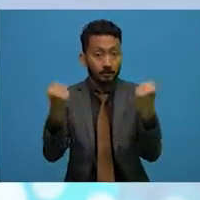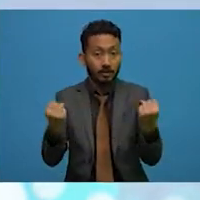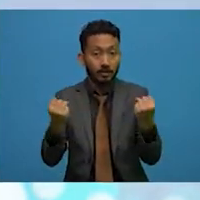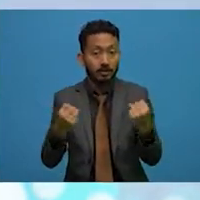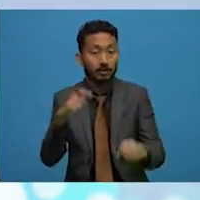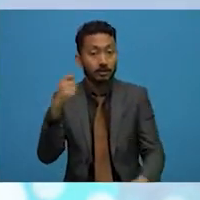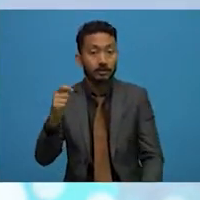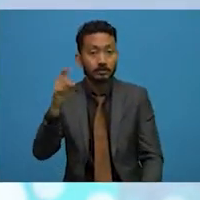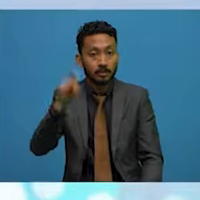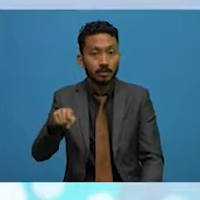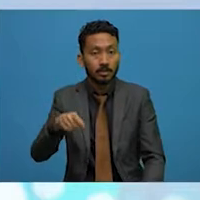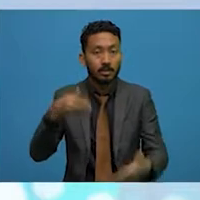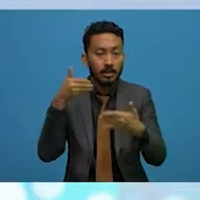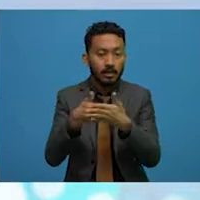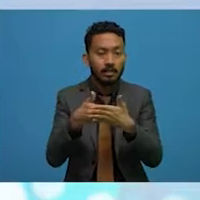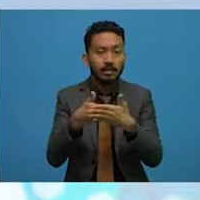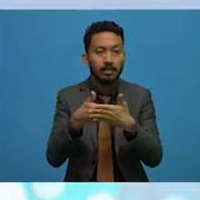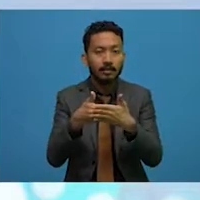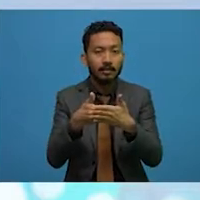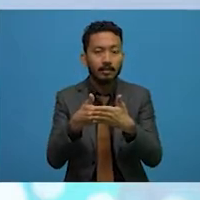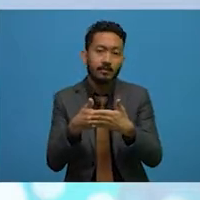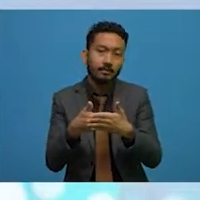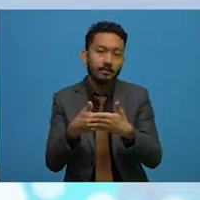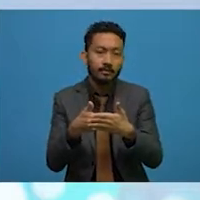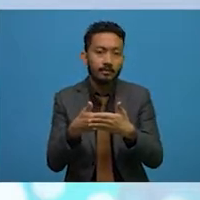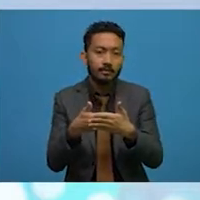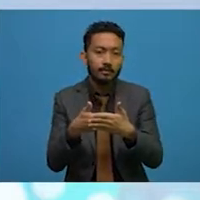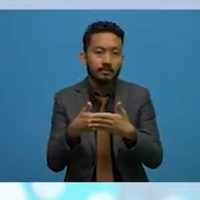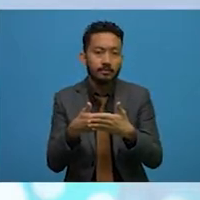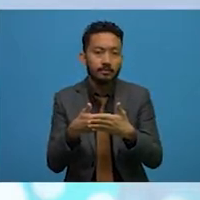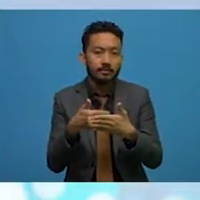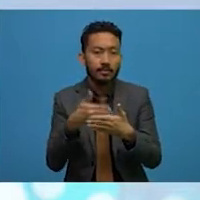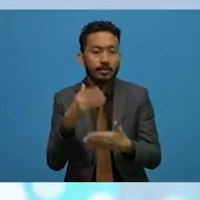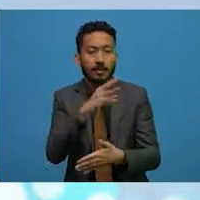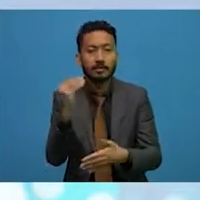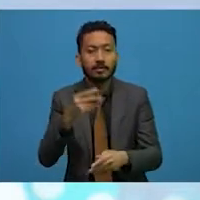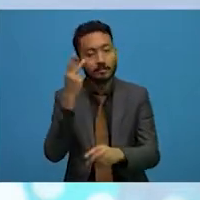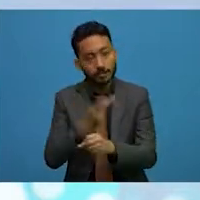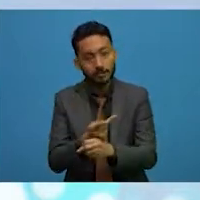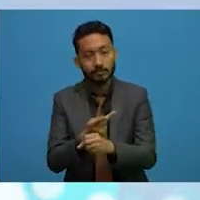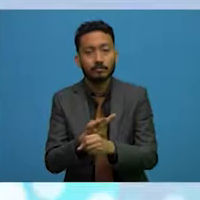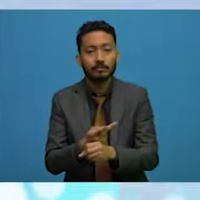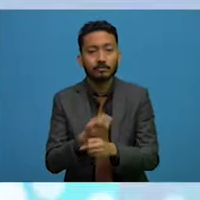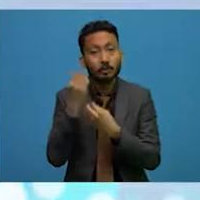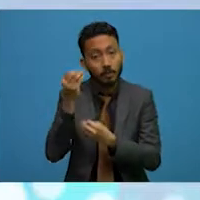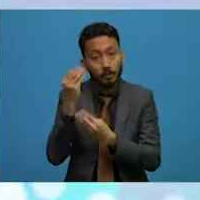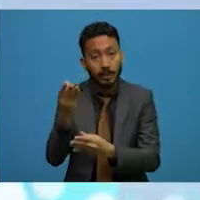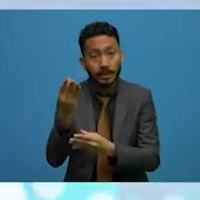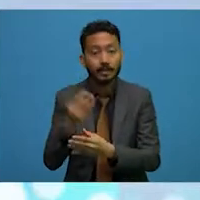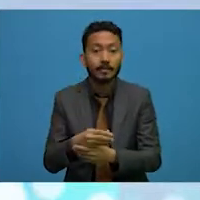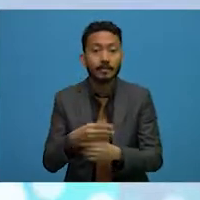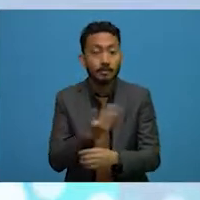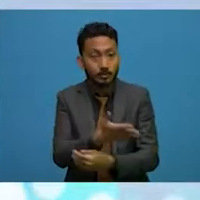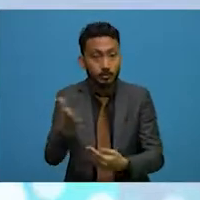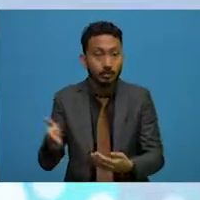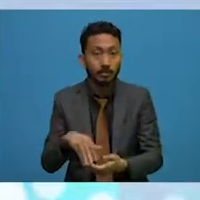teks tersebut mestilah dapat menyimpan maklumat kepada khalayak dan teks juga mestilah